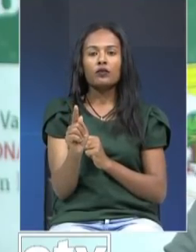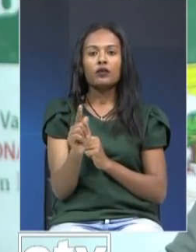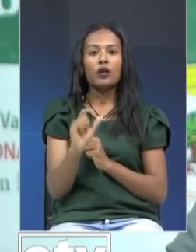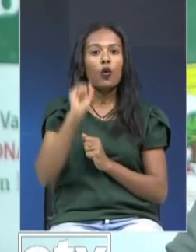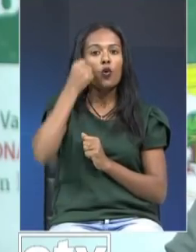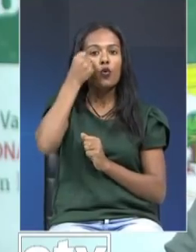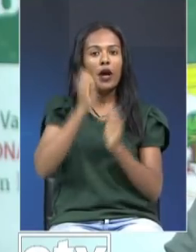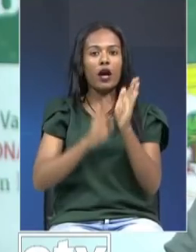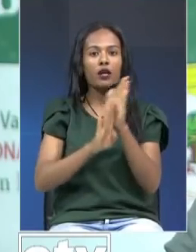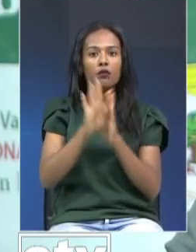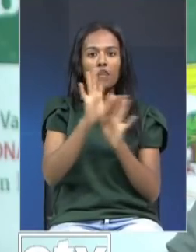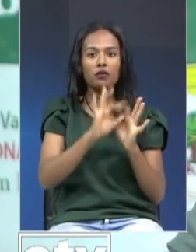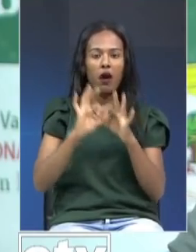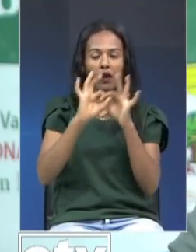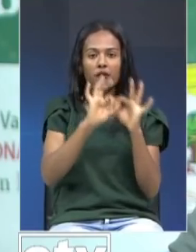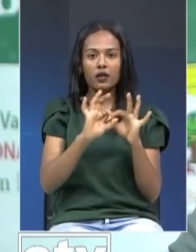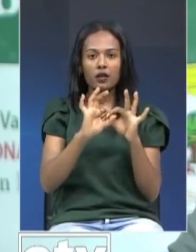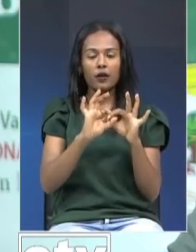የኦሮሚያ ልማት ማህበር